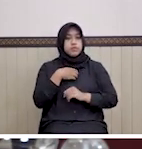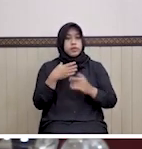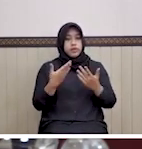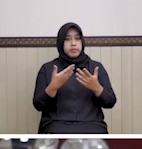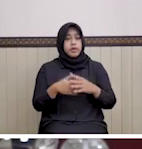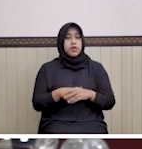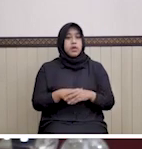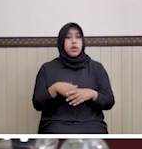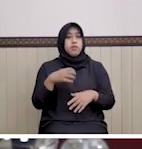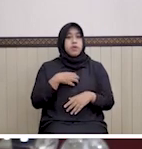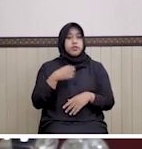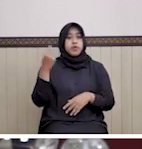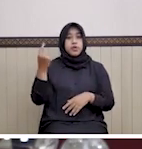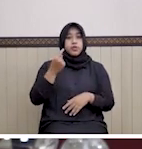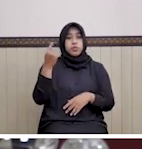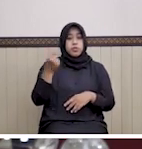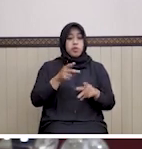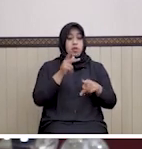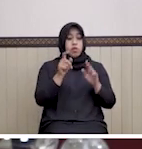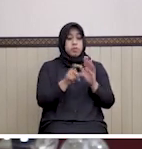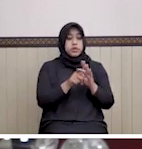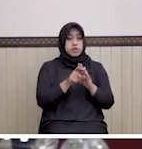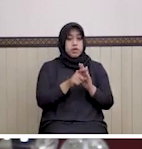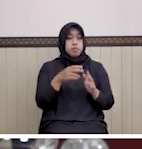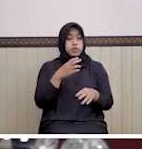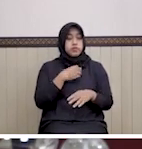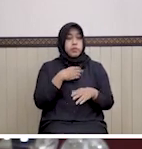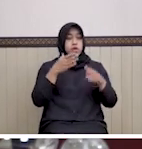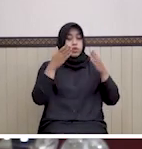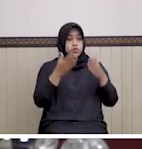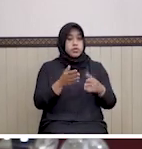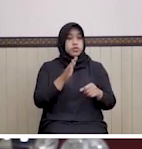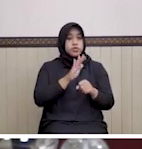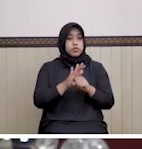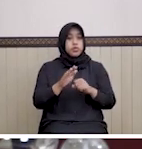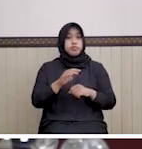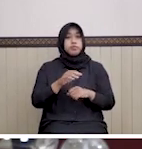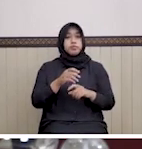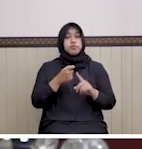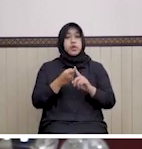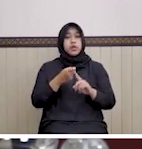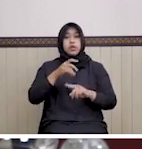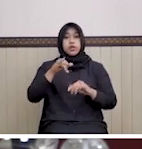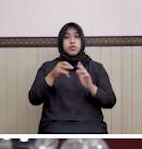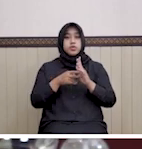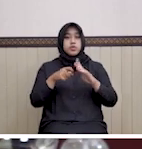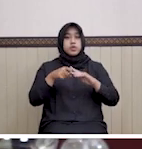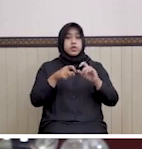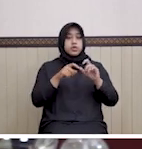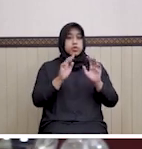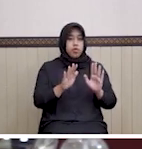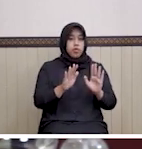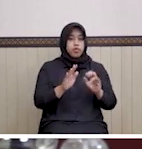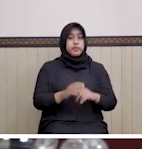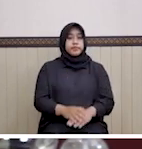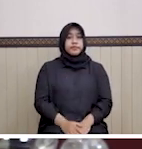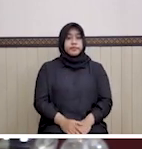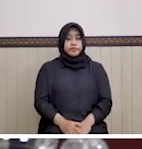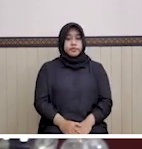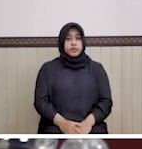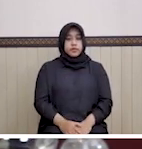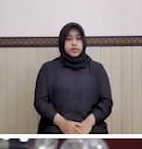umum kalau misalnya bersifat khusus itu nanti Cukup di juknis dajan nah tentunya